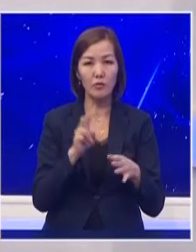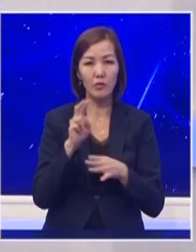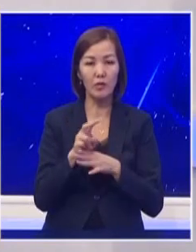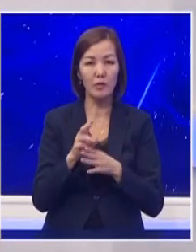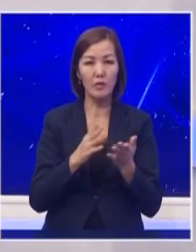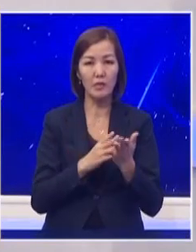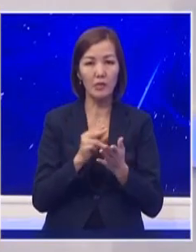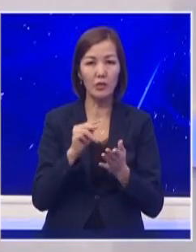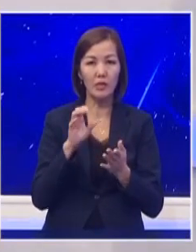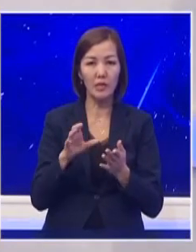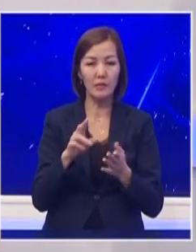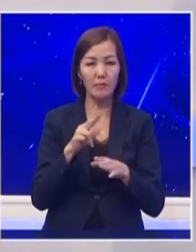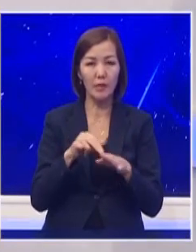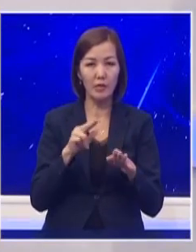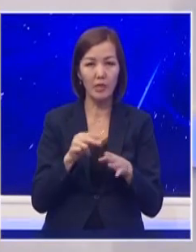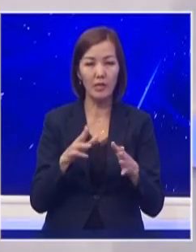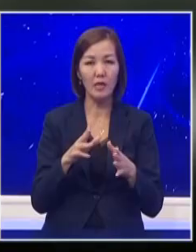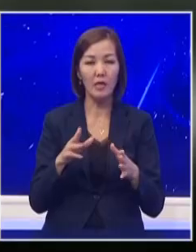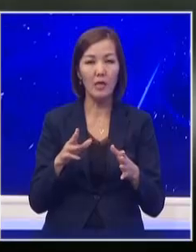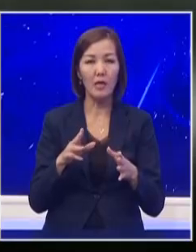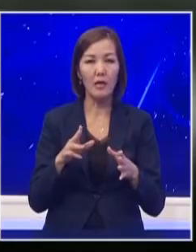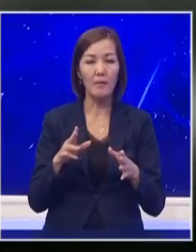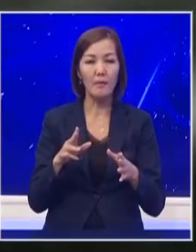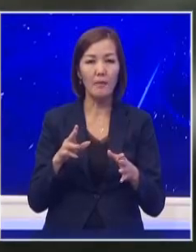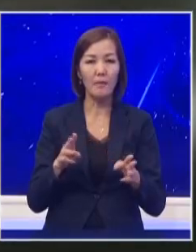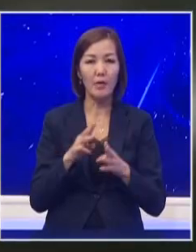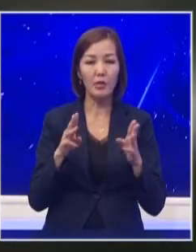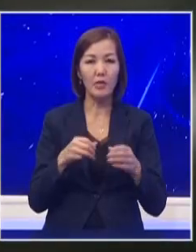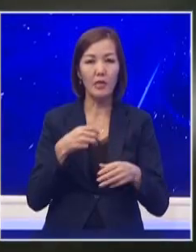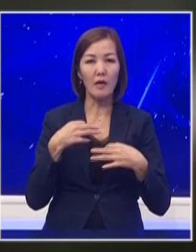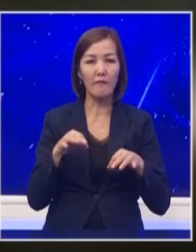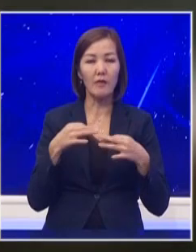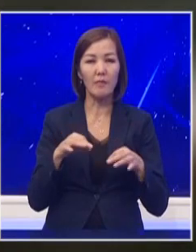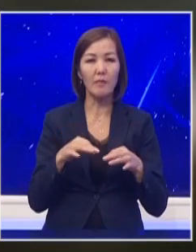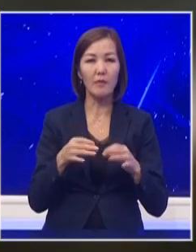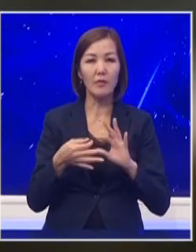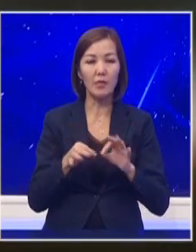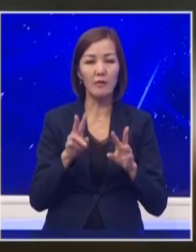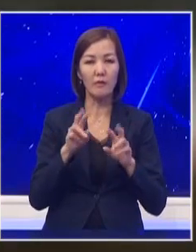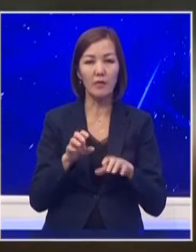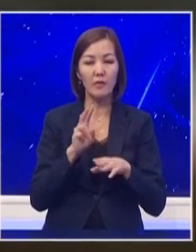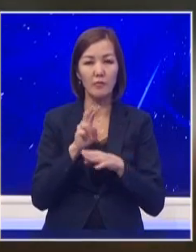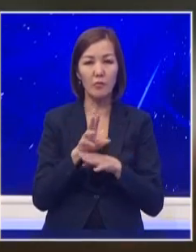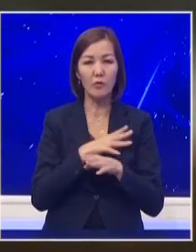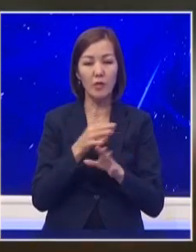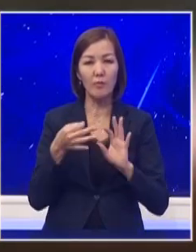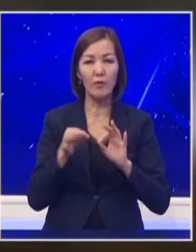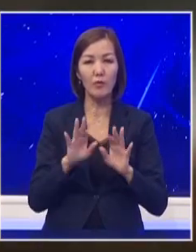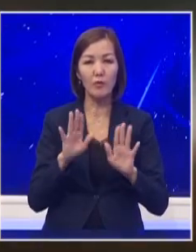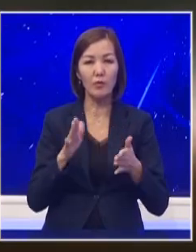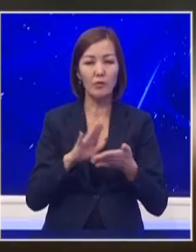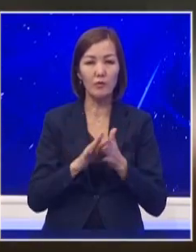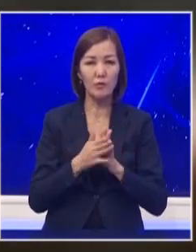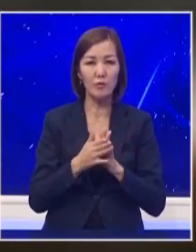экстренные службы пожарные полицейские пожарные автомобили на территорию пустили только после тщательного досмотра подробности чрезвычайной ситуации